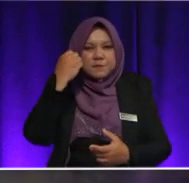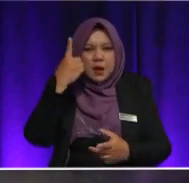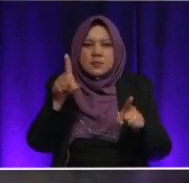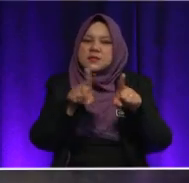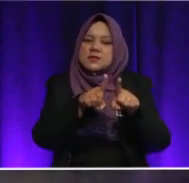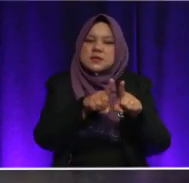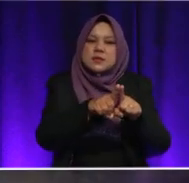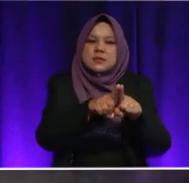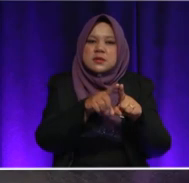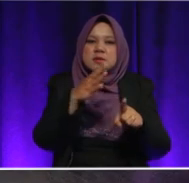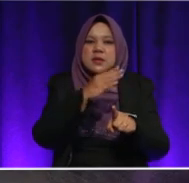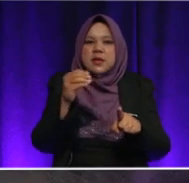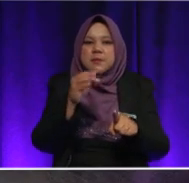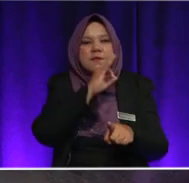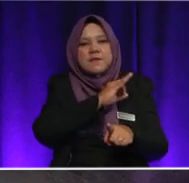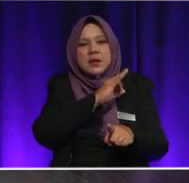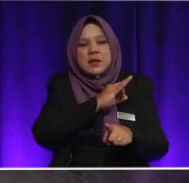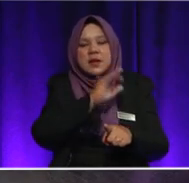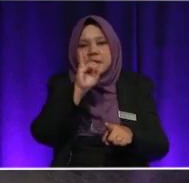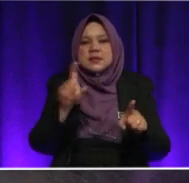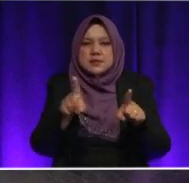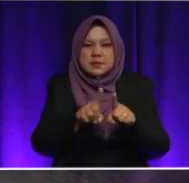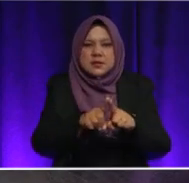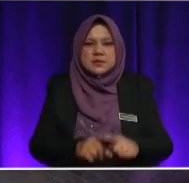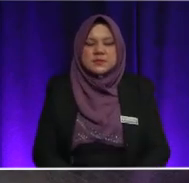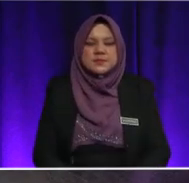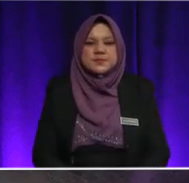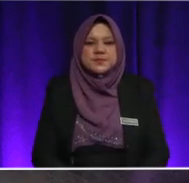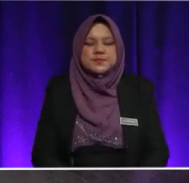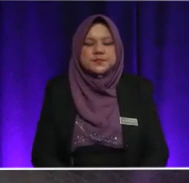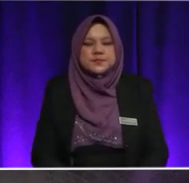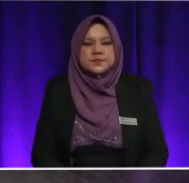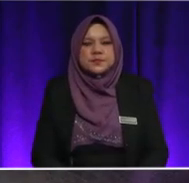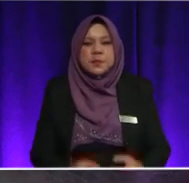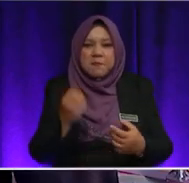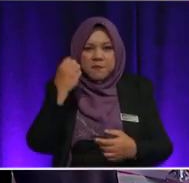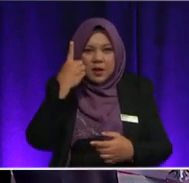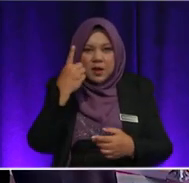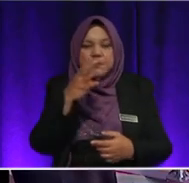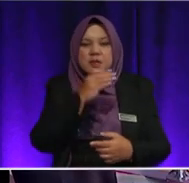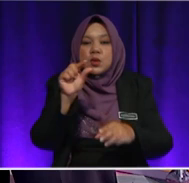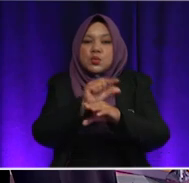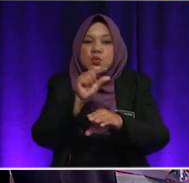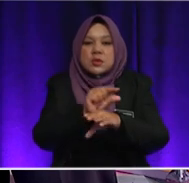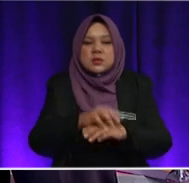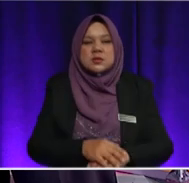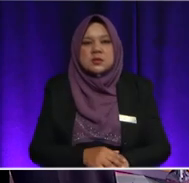kita dapat manfaatkan apa yang kita paham dan kita manfaatkan